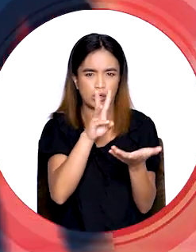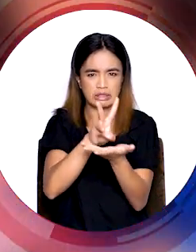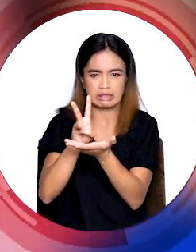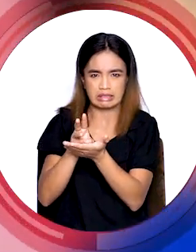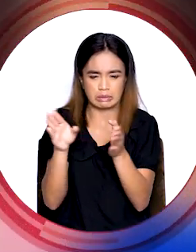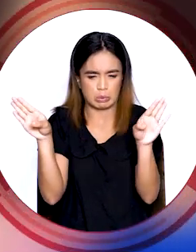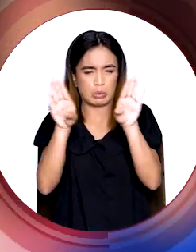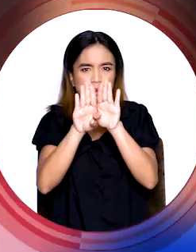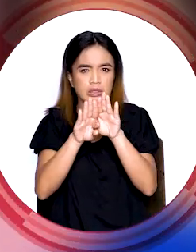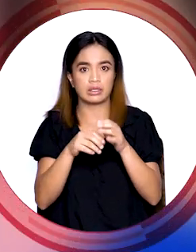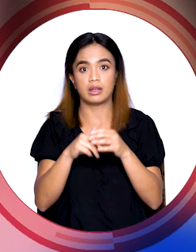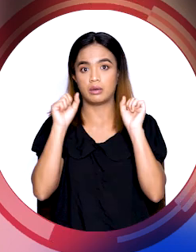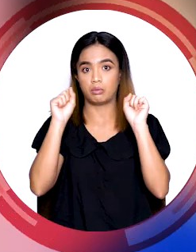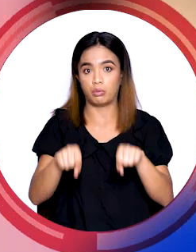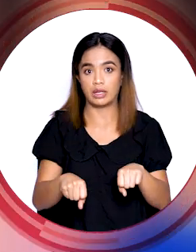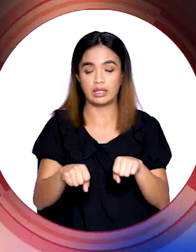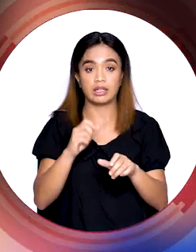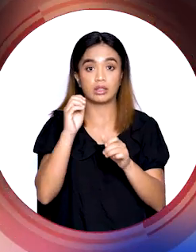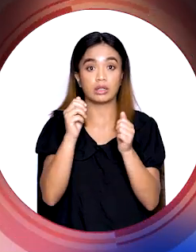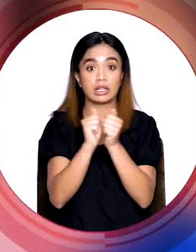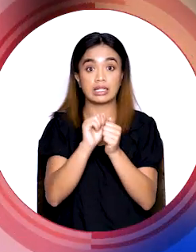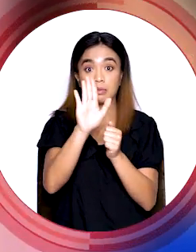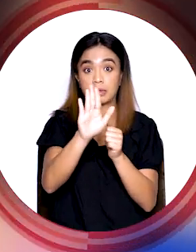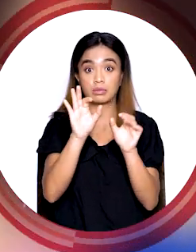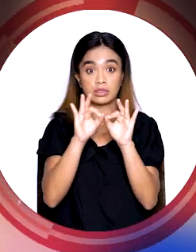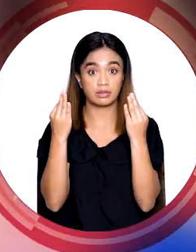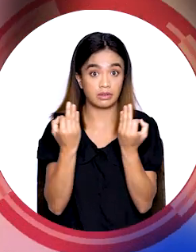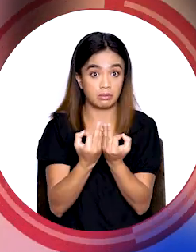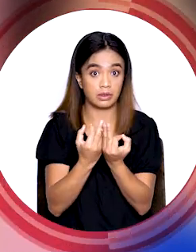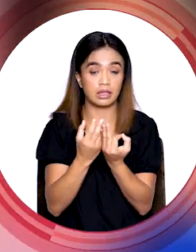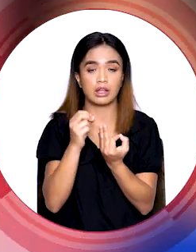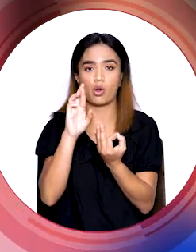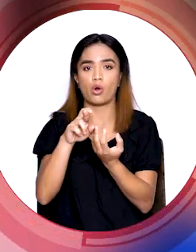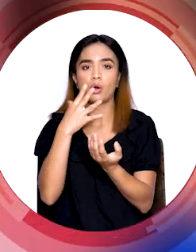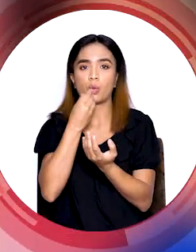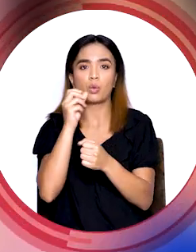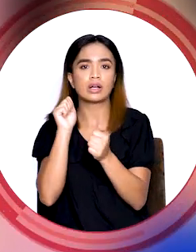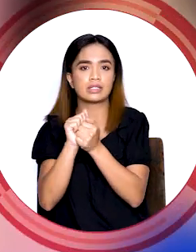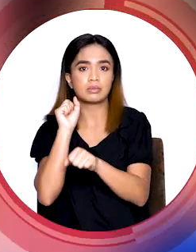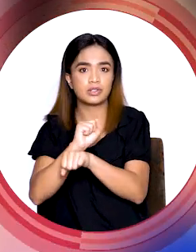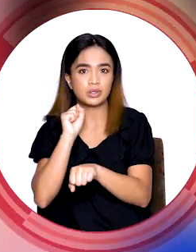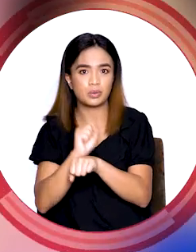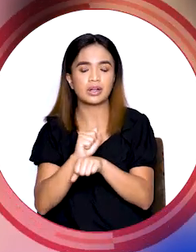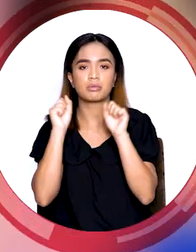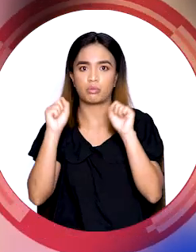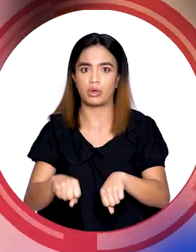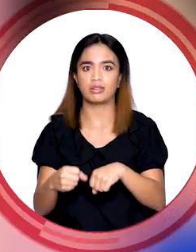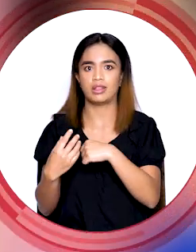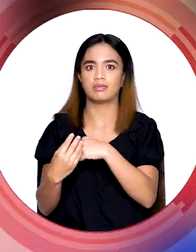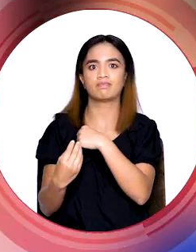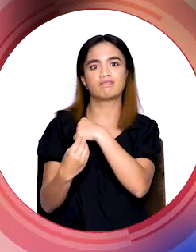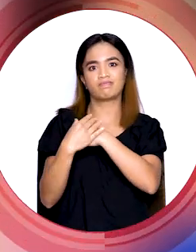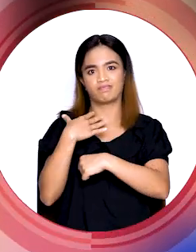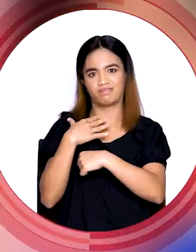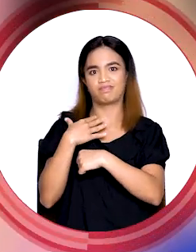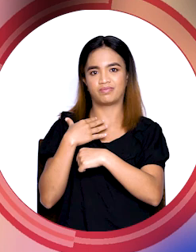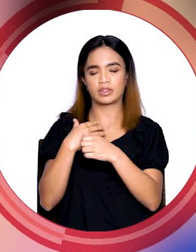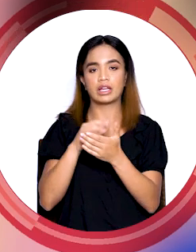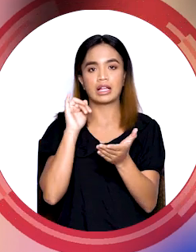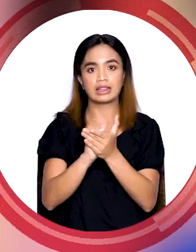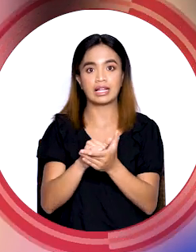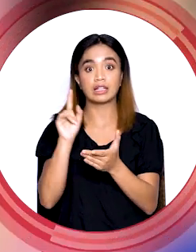lugar. Maaaring malanghap ng mga kasama mo sa bahay o hanap buhay ang hanging may TB